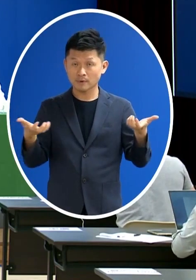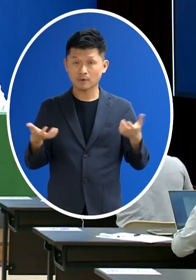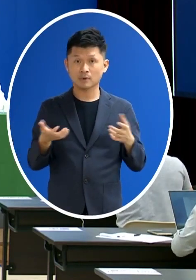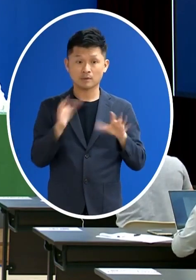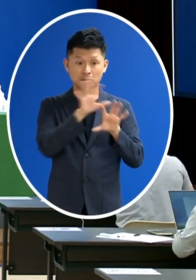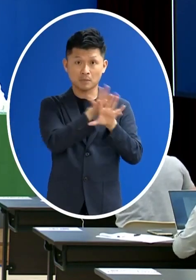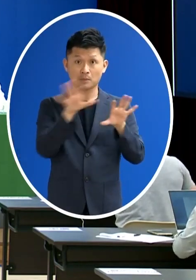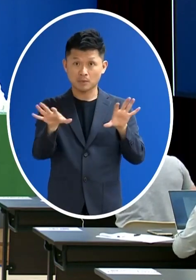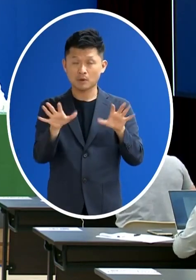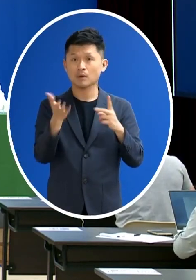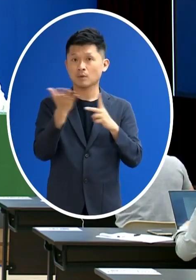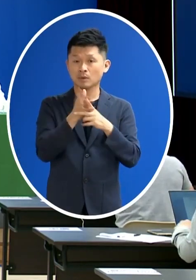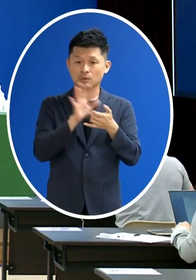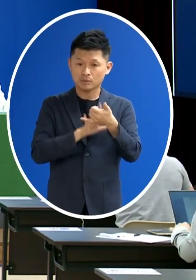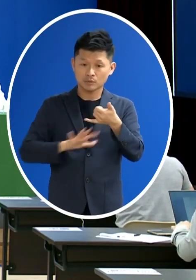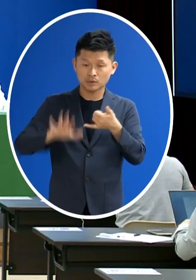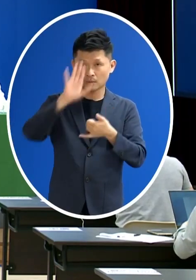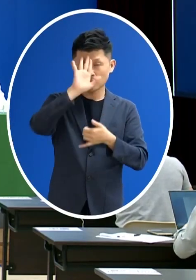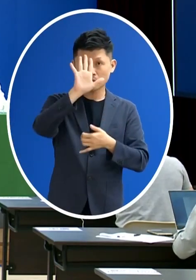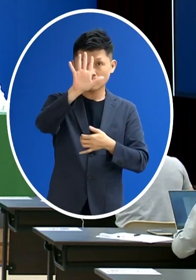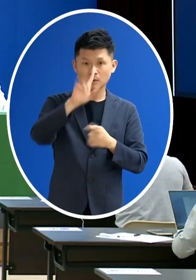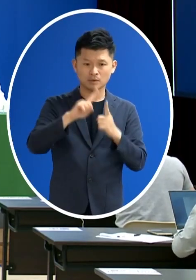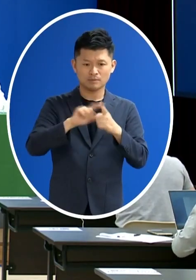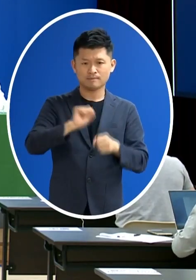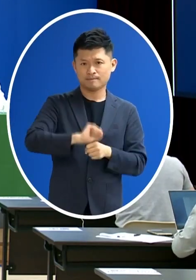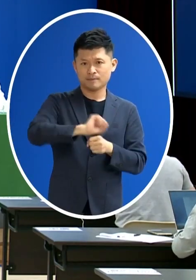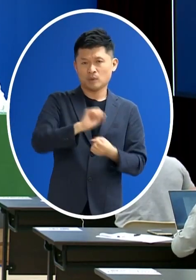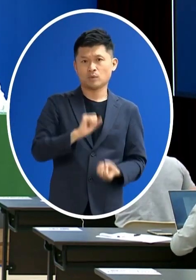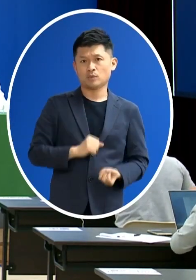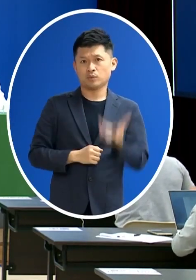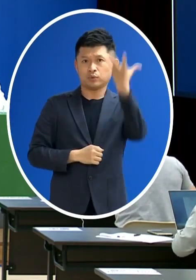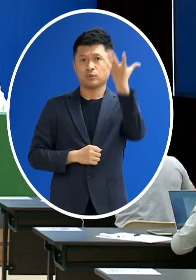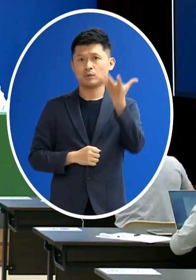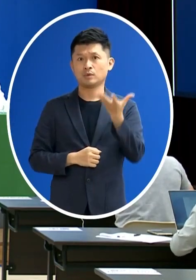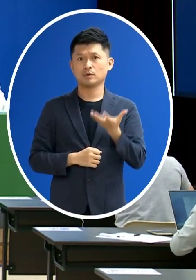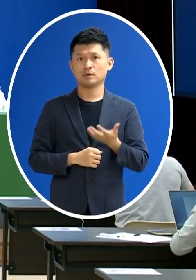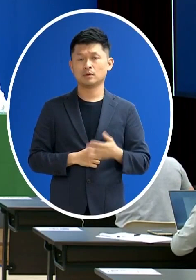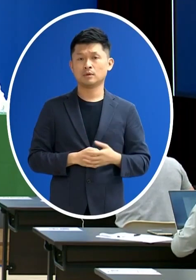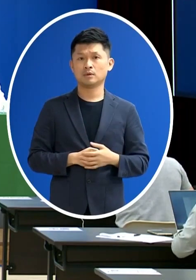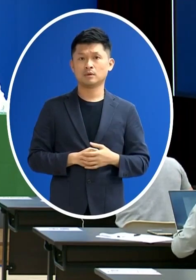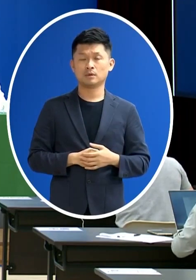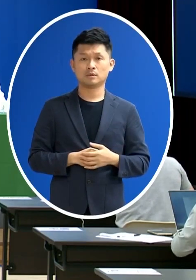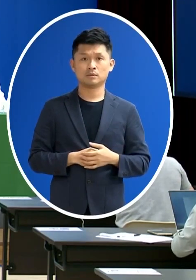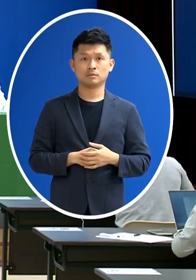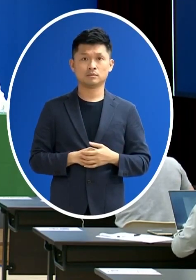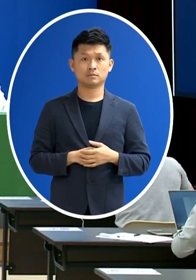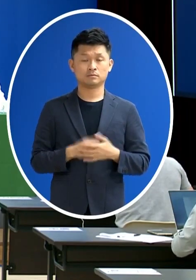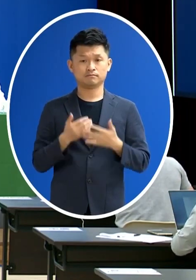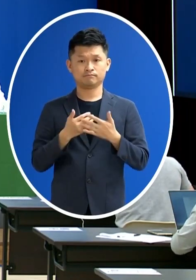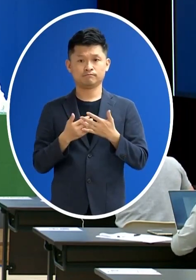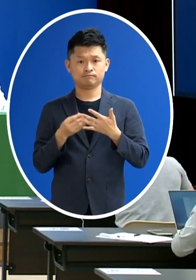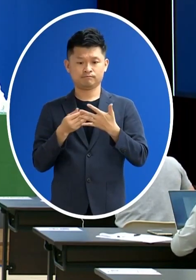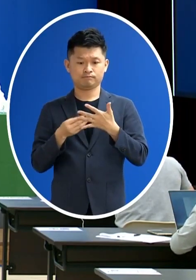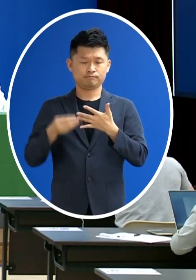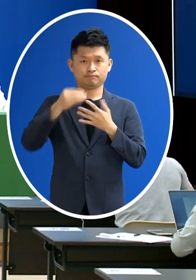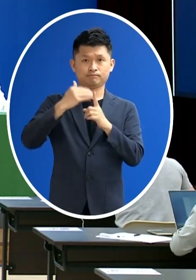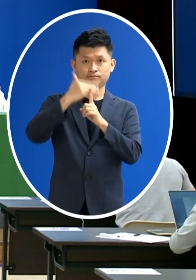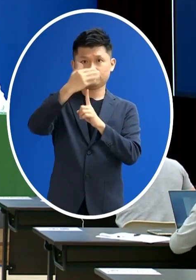要是全台的确诊个案有暴增的状况的时候，可能就会一体适用升到第四级？谢